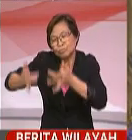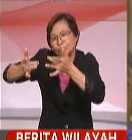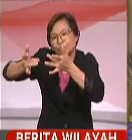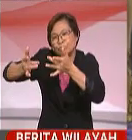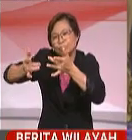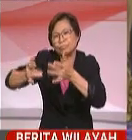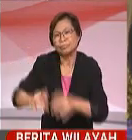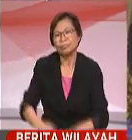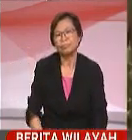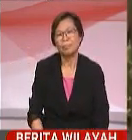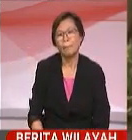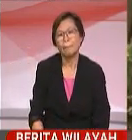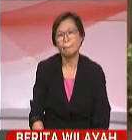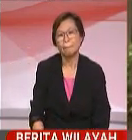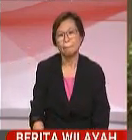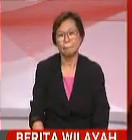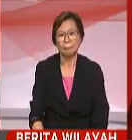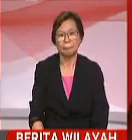beban mereka.